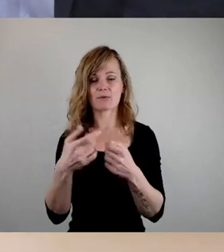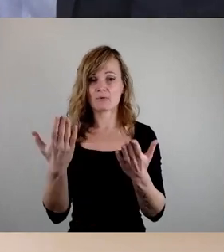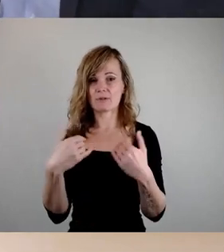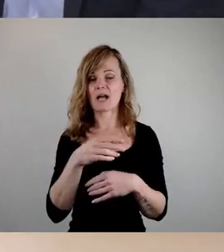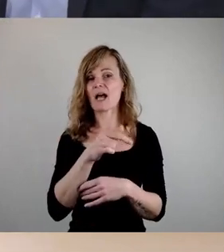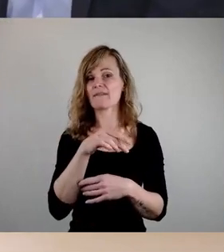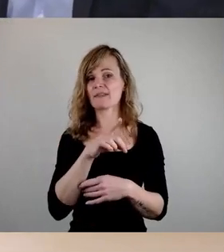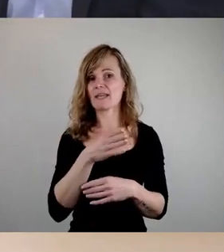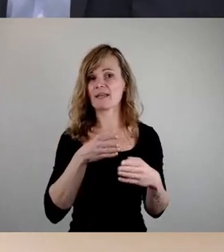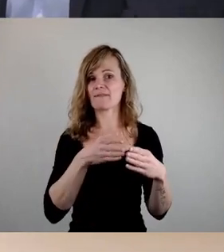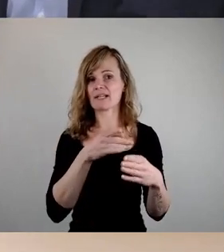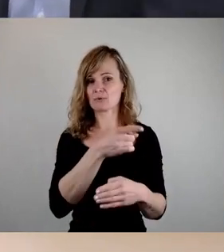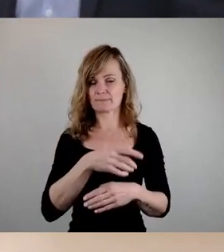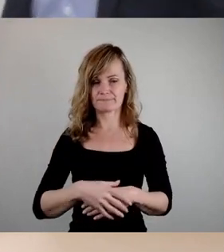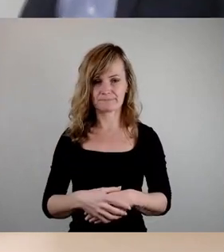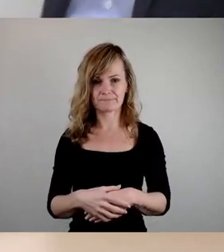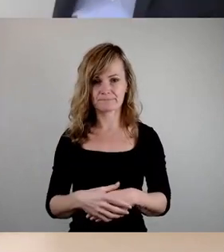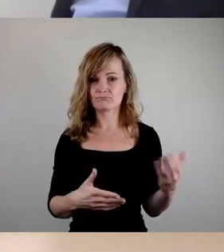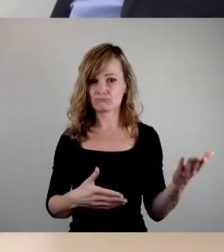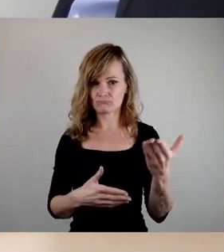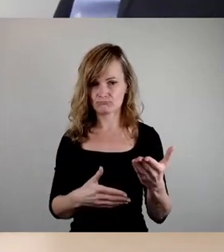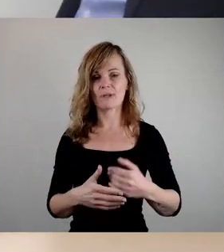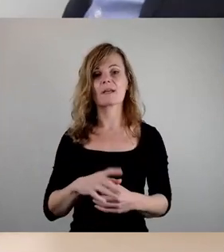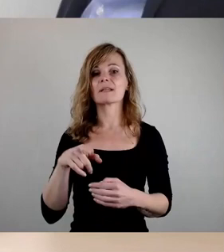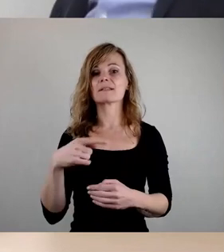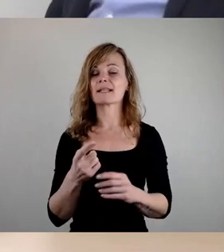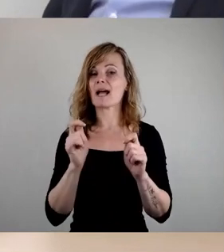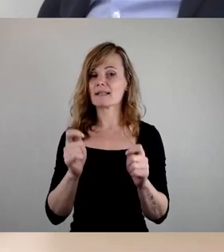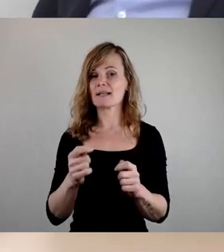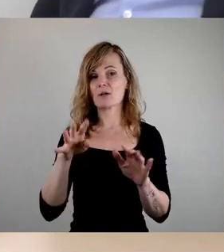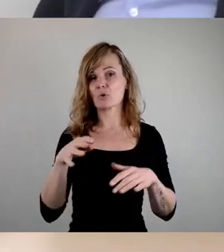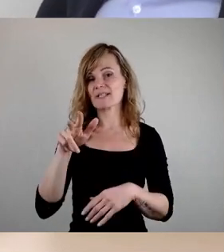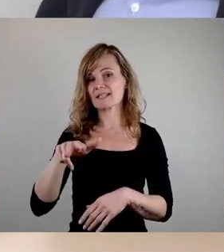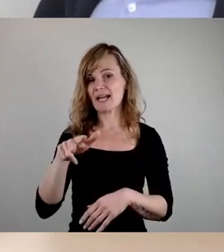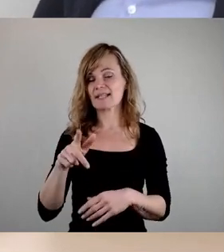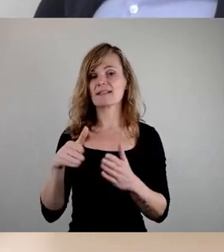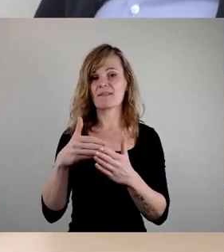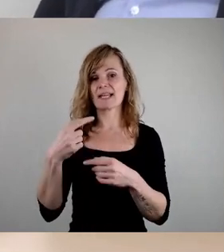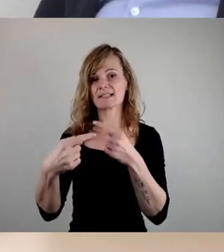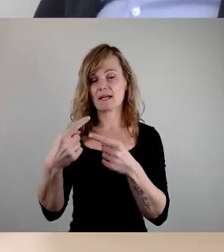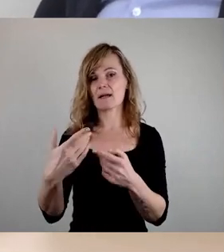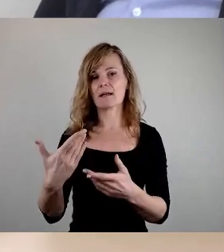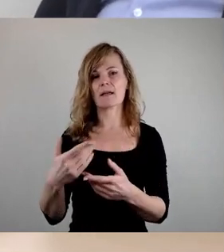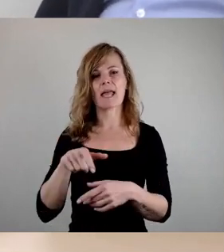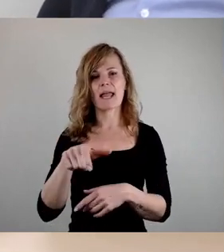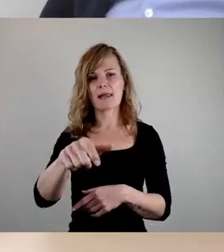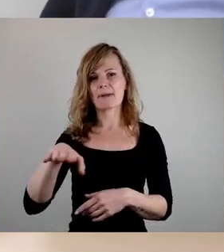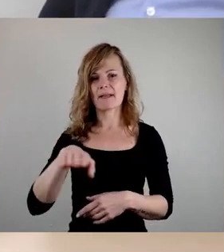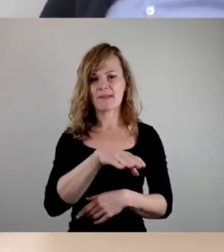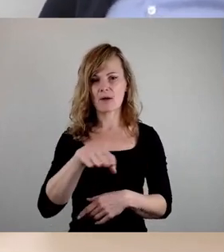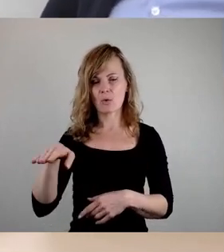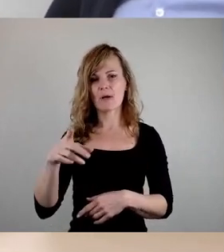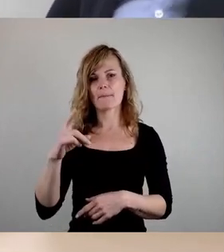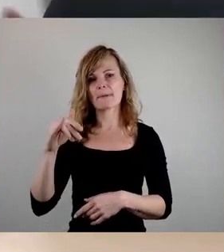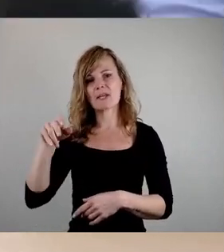Dann ist ein weiterer Antrag unter 1913, weiter Umgang mit einer Elbquerung im Bereich